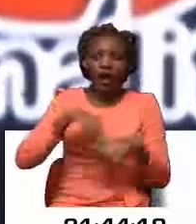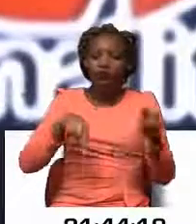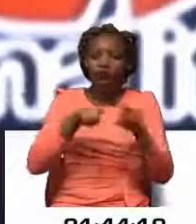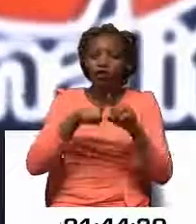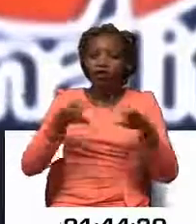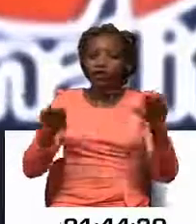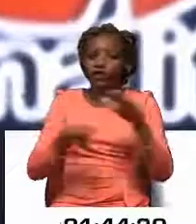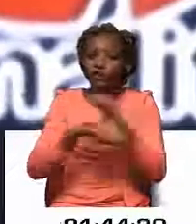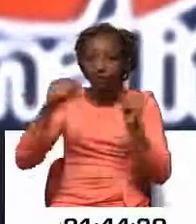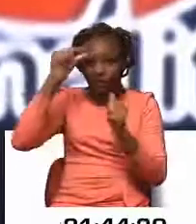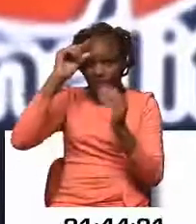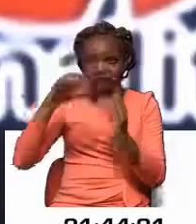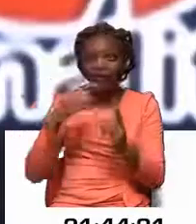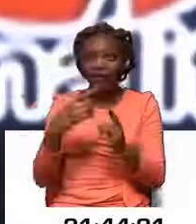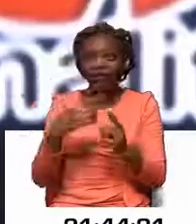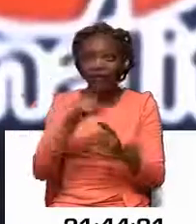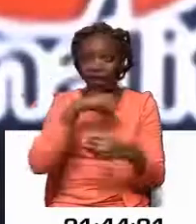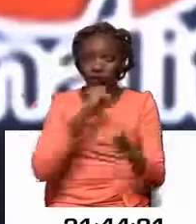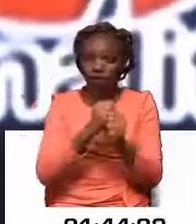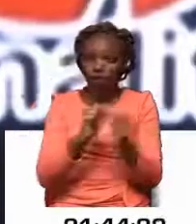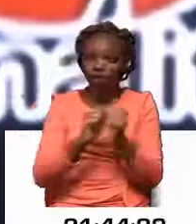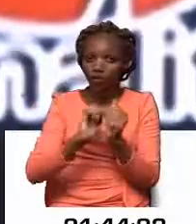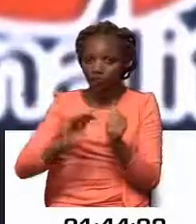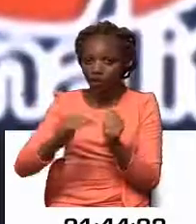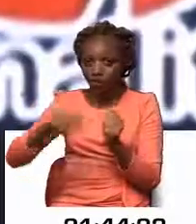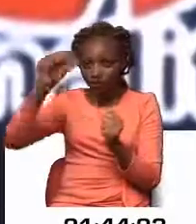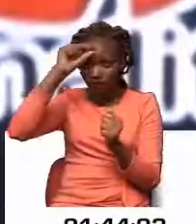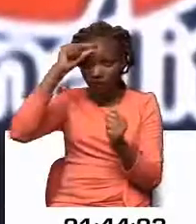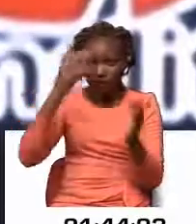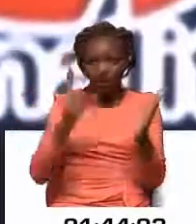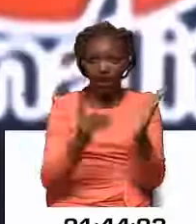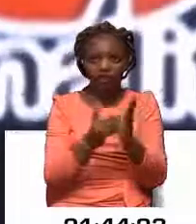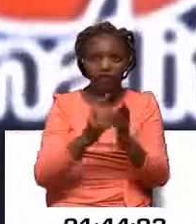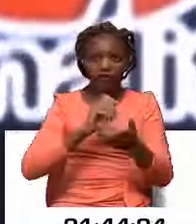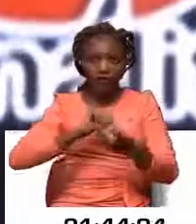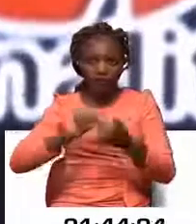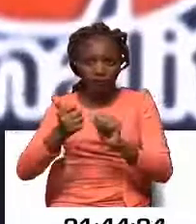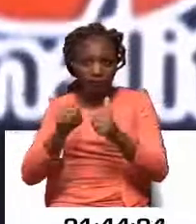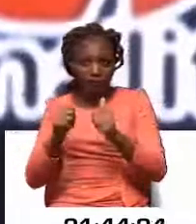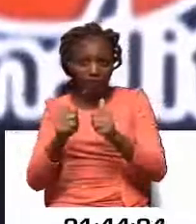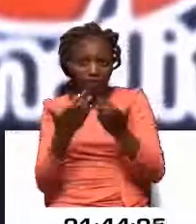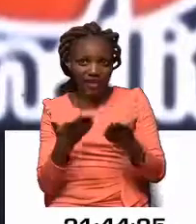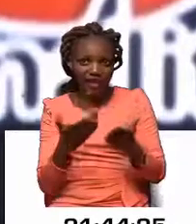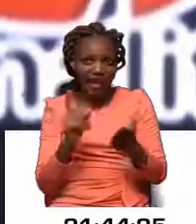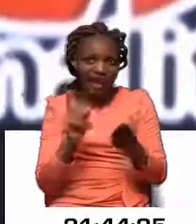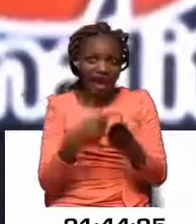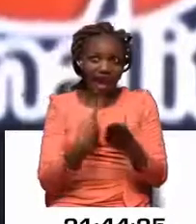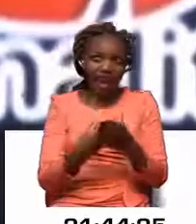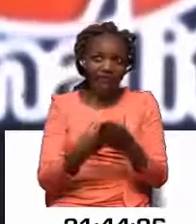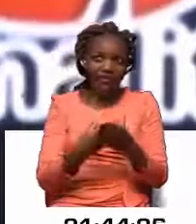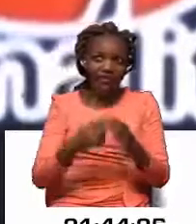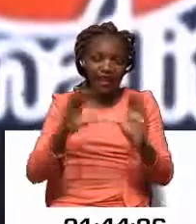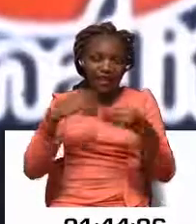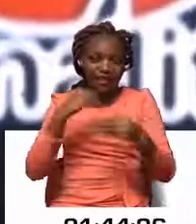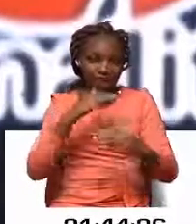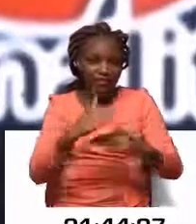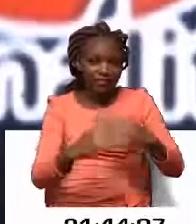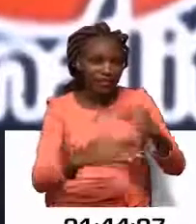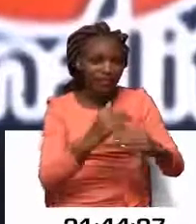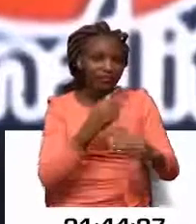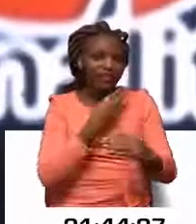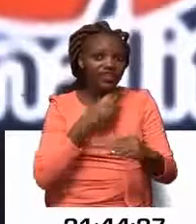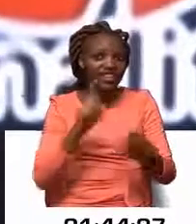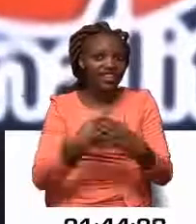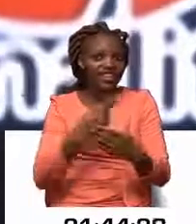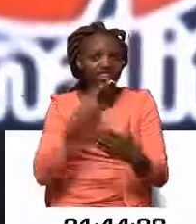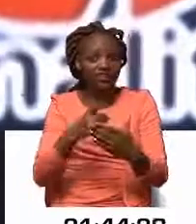said, collaborating with county governments in developing sports infrastructure, provision of sports facilities, as well as